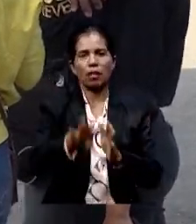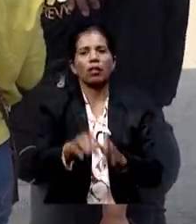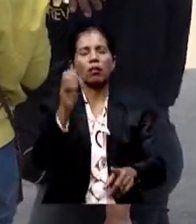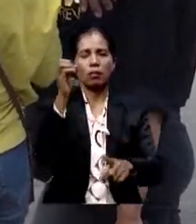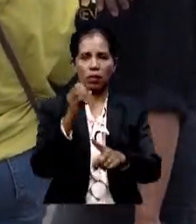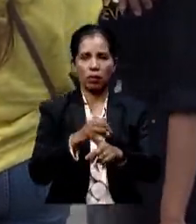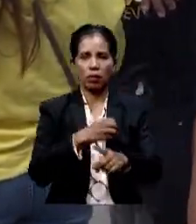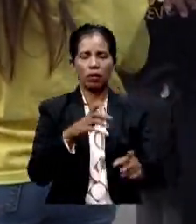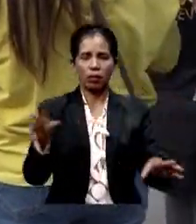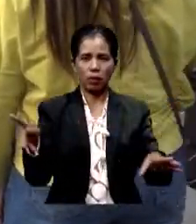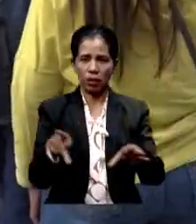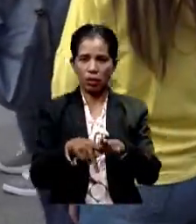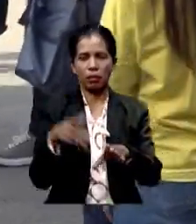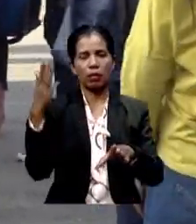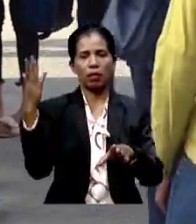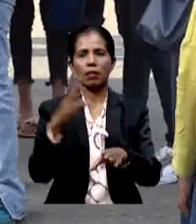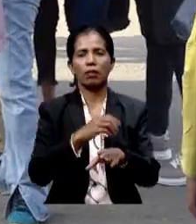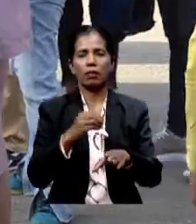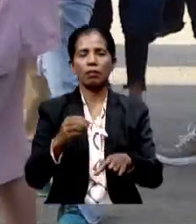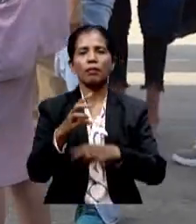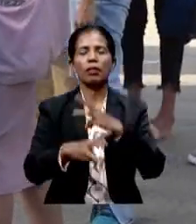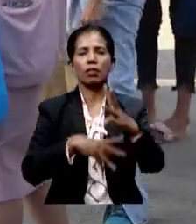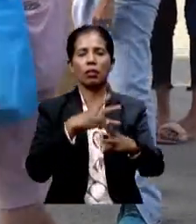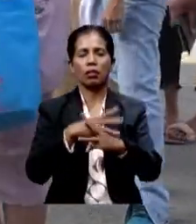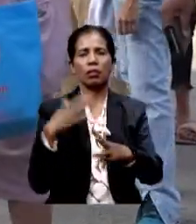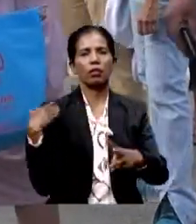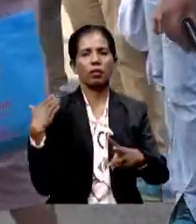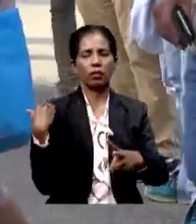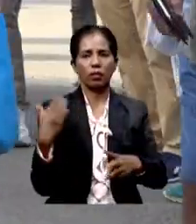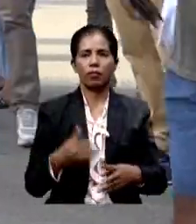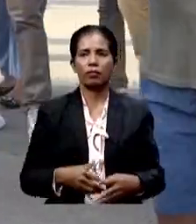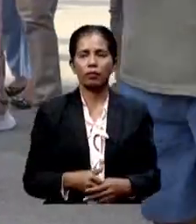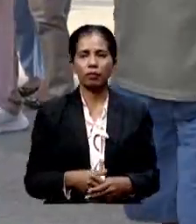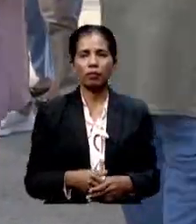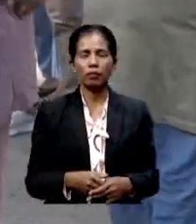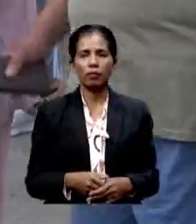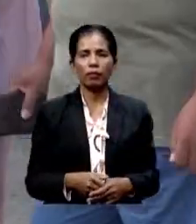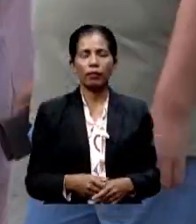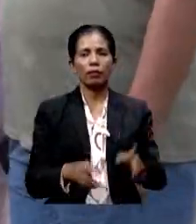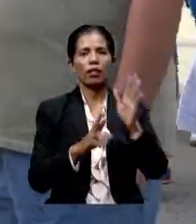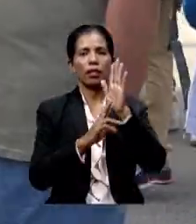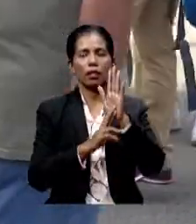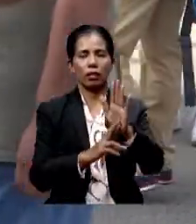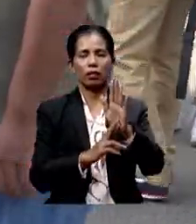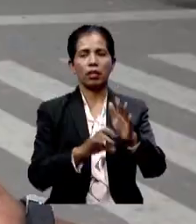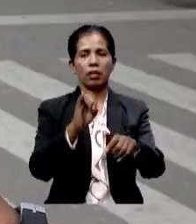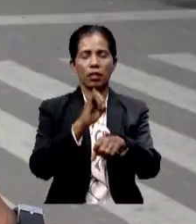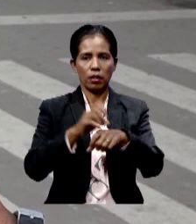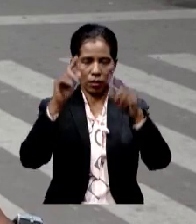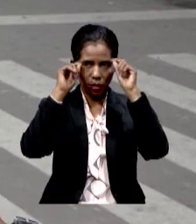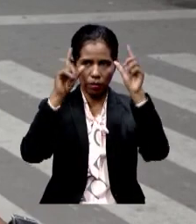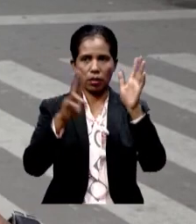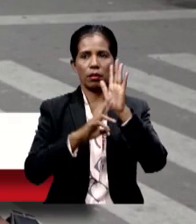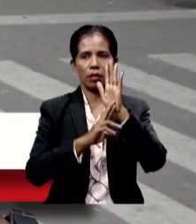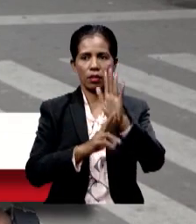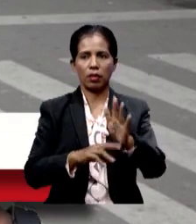oportunidade hodi ba participa evento jornada mundial juventude ia Lisboa mudar a representante igreja Timor no liliu